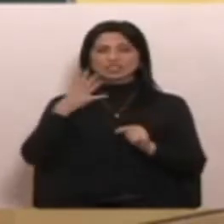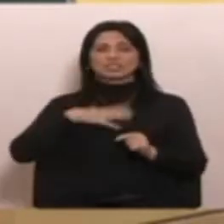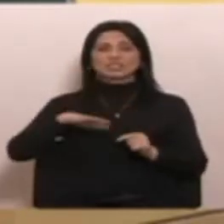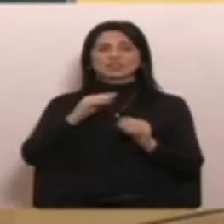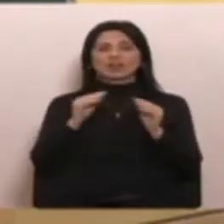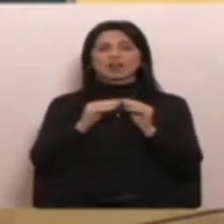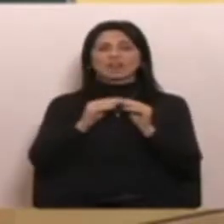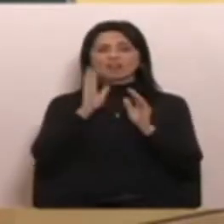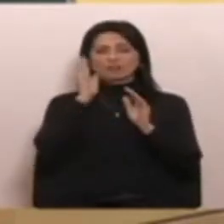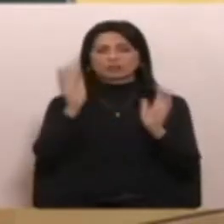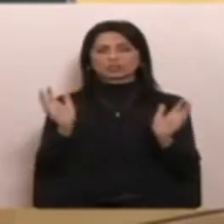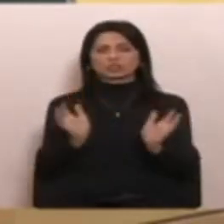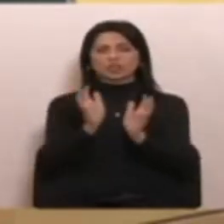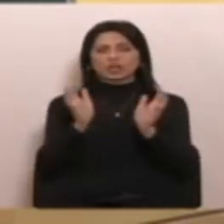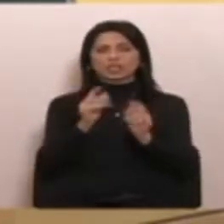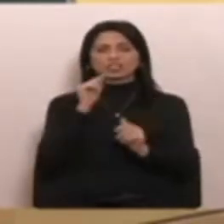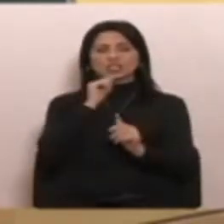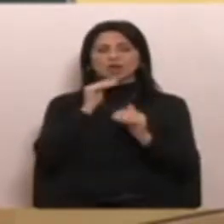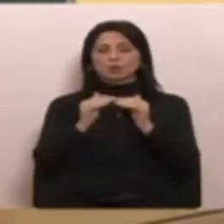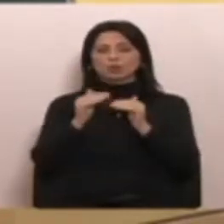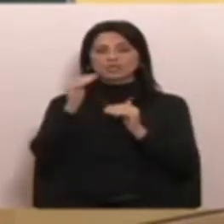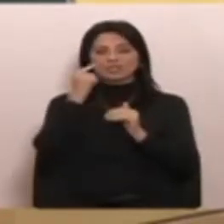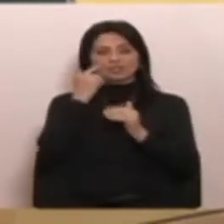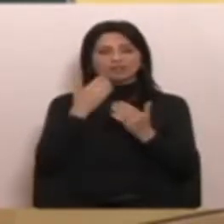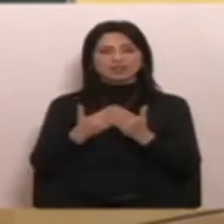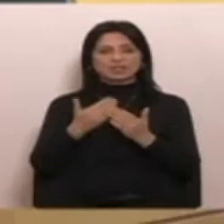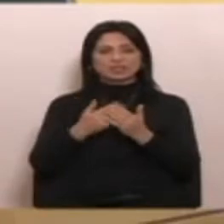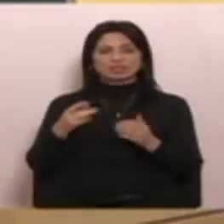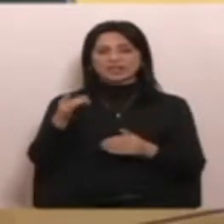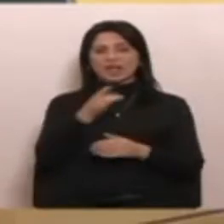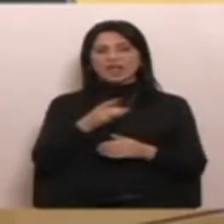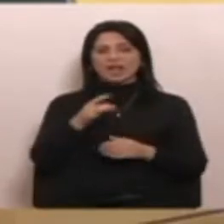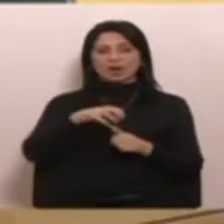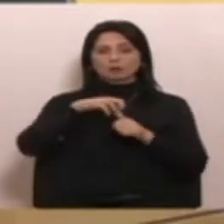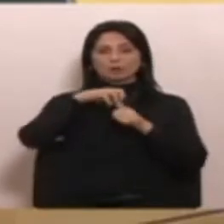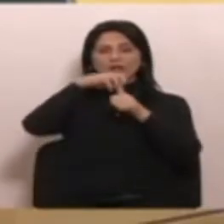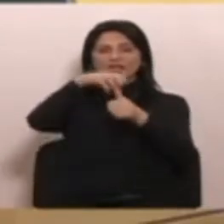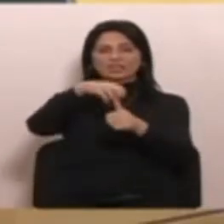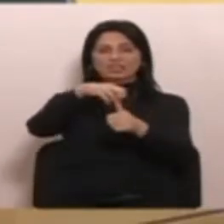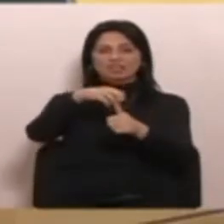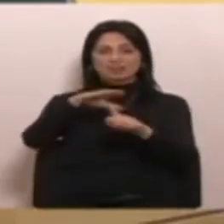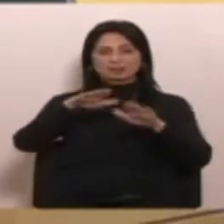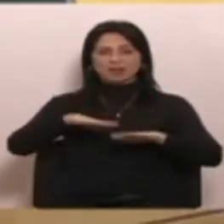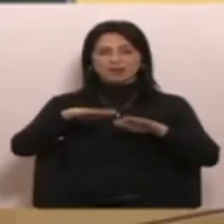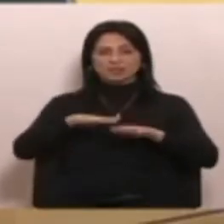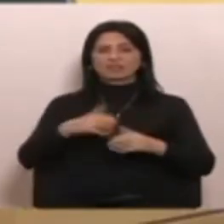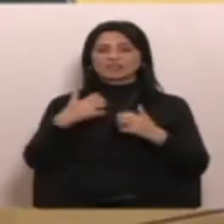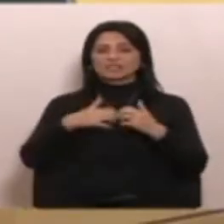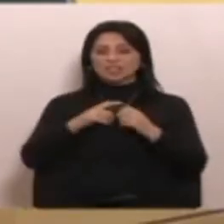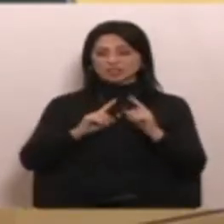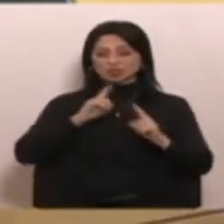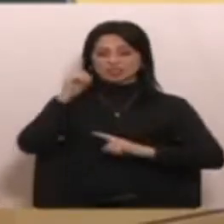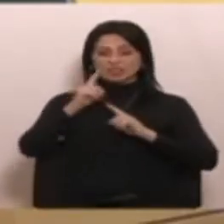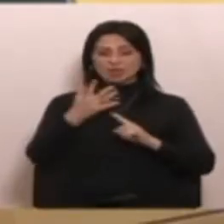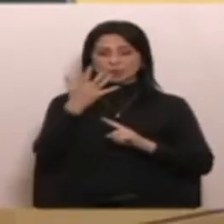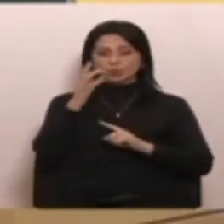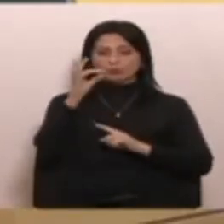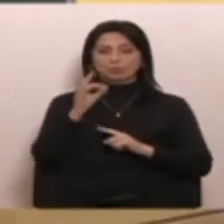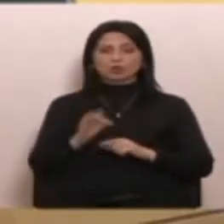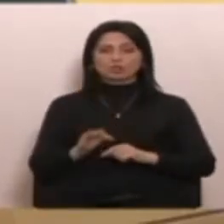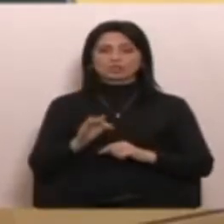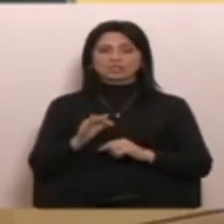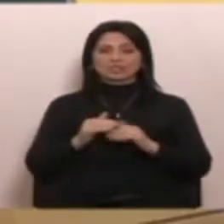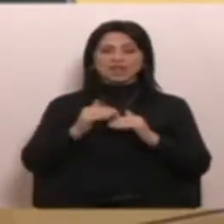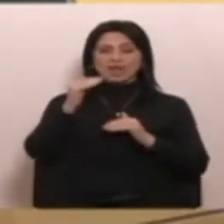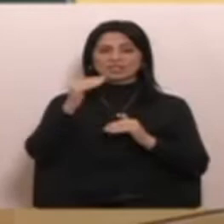კლავად შეინარჩუნებს ეკონომიკური ზრდის თვალსაზრისით რეგიონალური ლიდერის პოზიციებს და საშუალო წლიურად 5%-ით